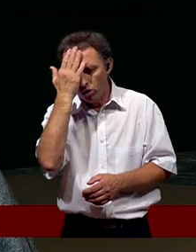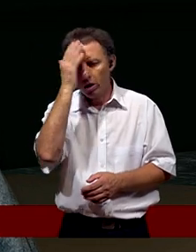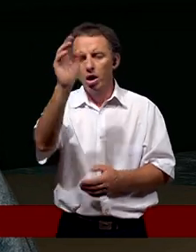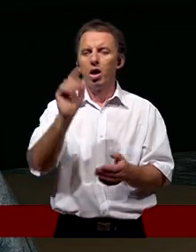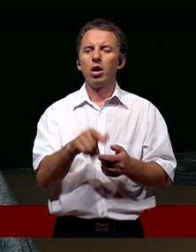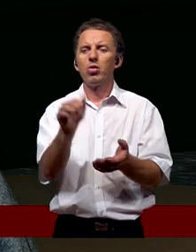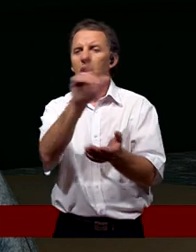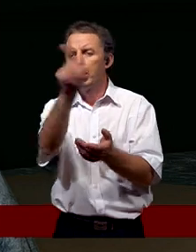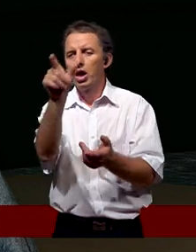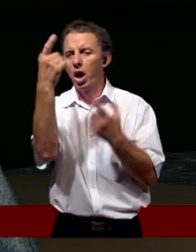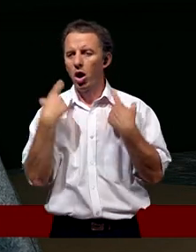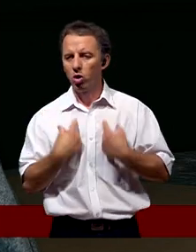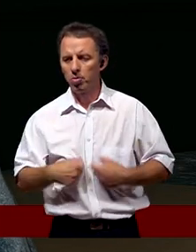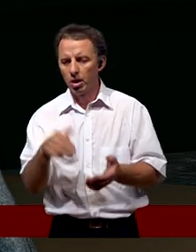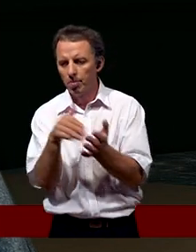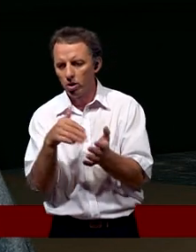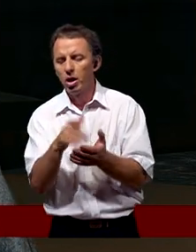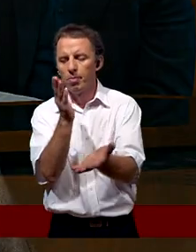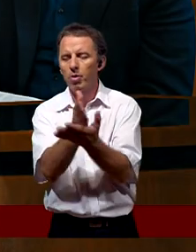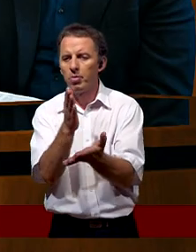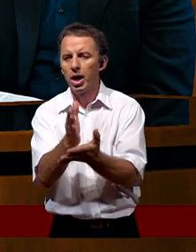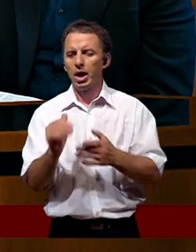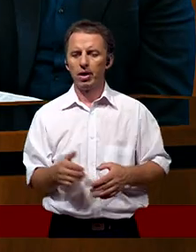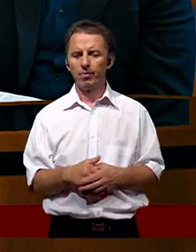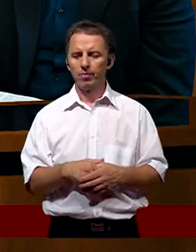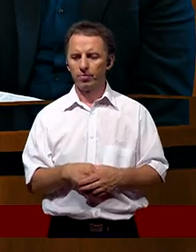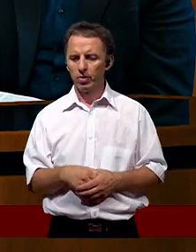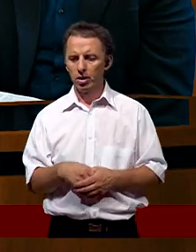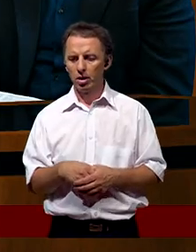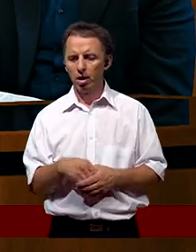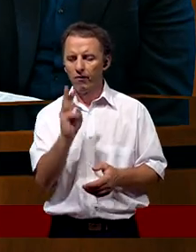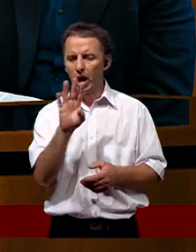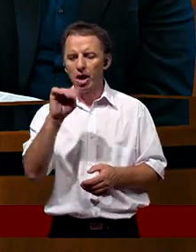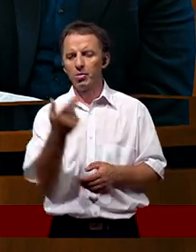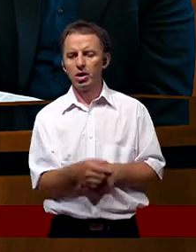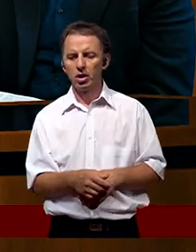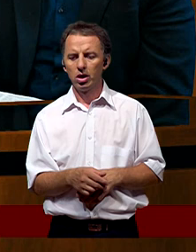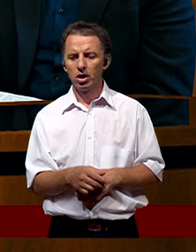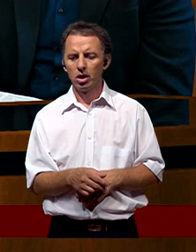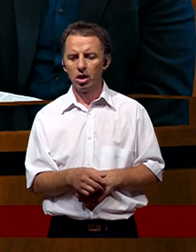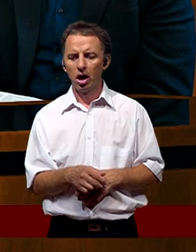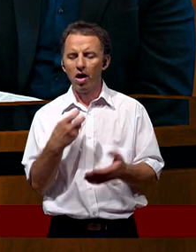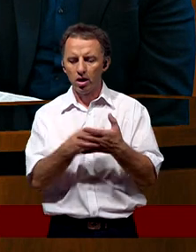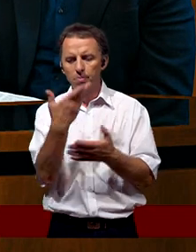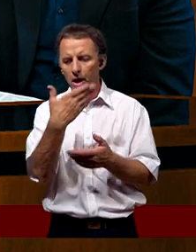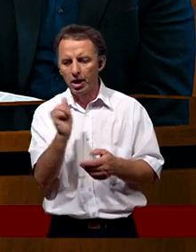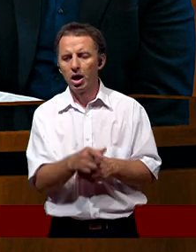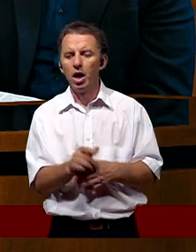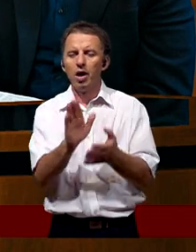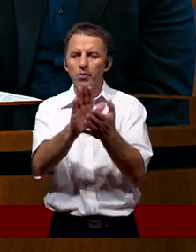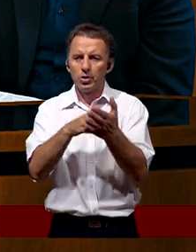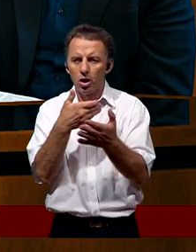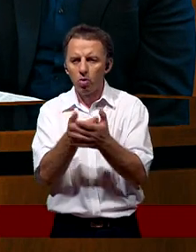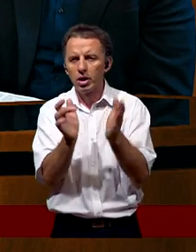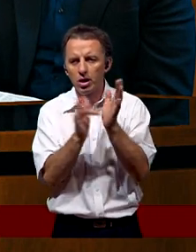poznali ich praktyczne, faktycznie potrzeby i im pomogli. Tak, dziękuję. Tak, Waldemarze? W Ewangelii Marka opisany jest